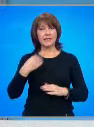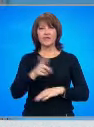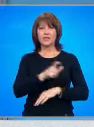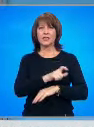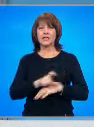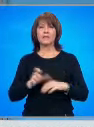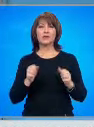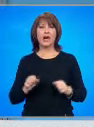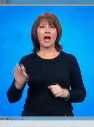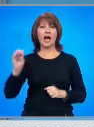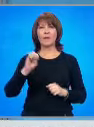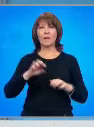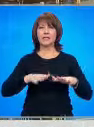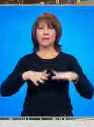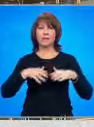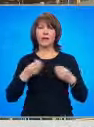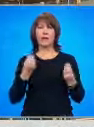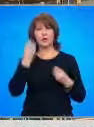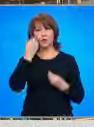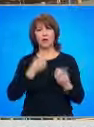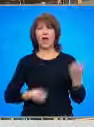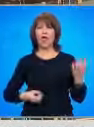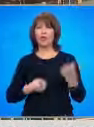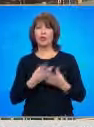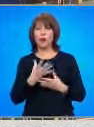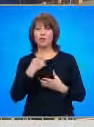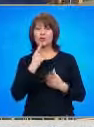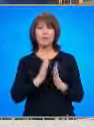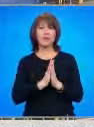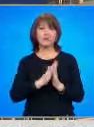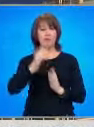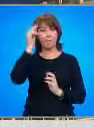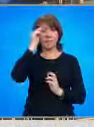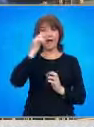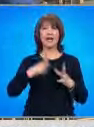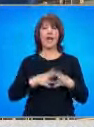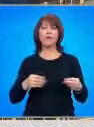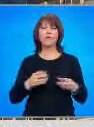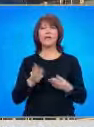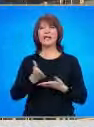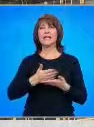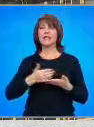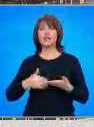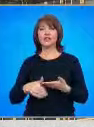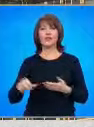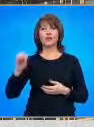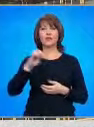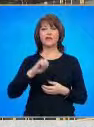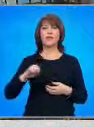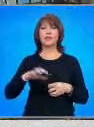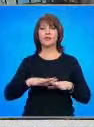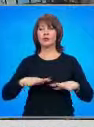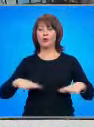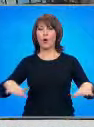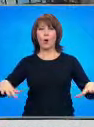очаква Европейският парламент да одобри нова резолюция с призив България и Румъния да станат част от европейското пространство